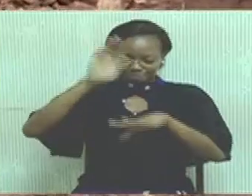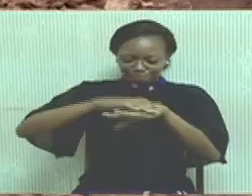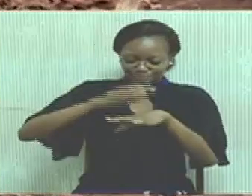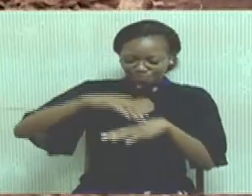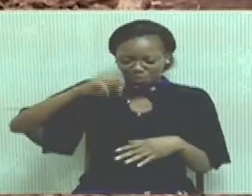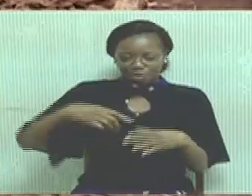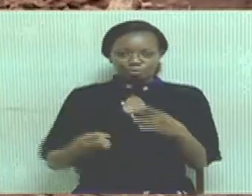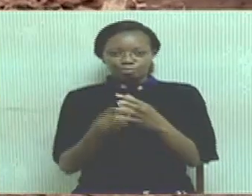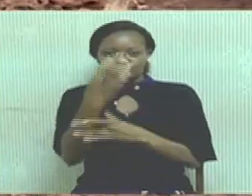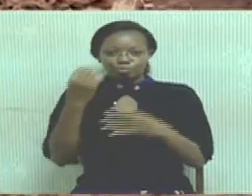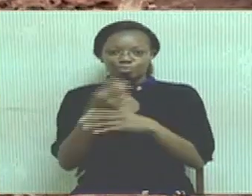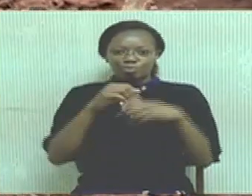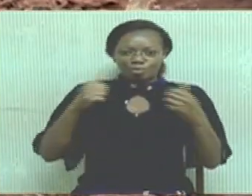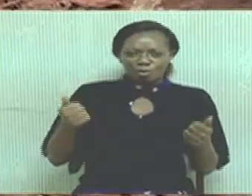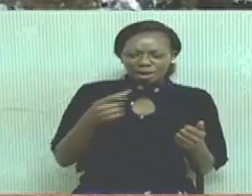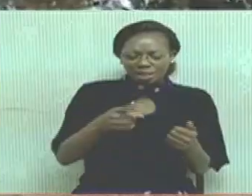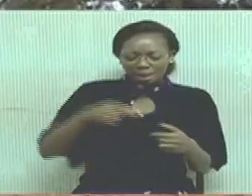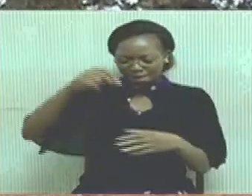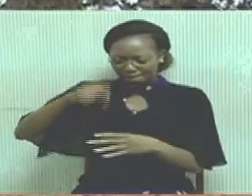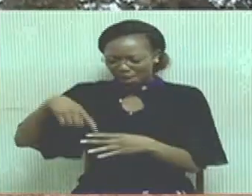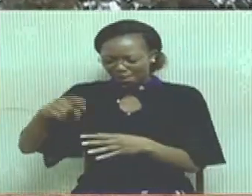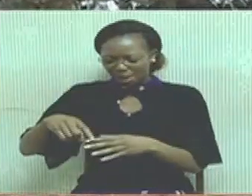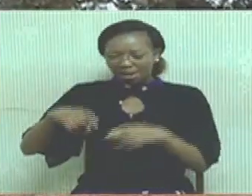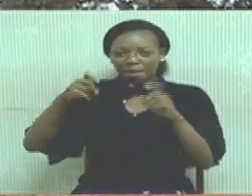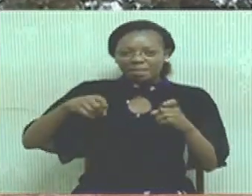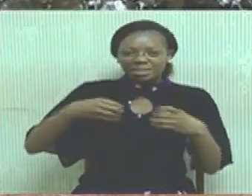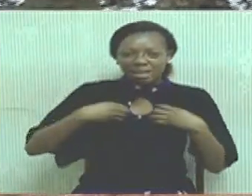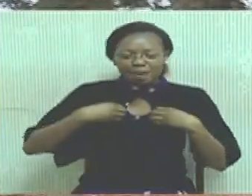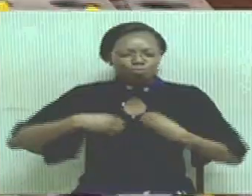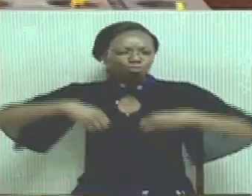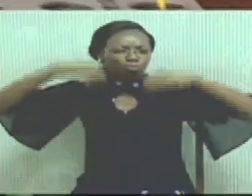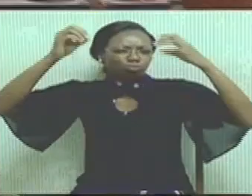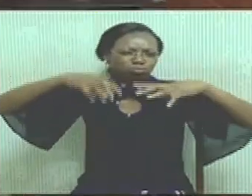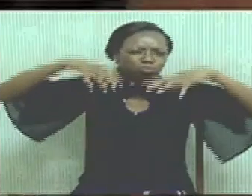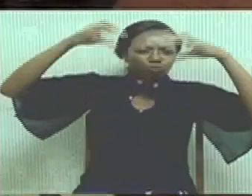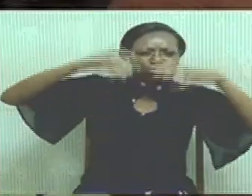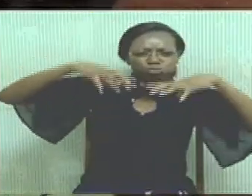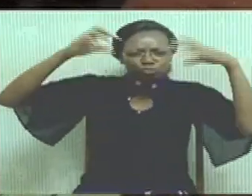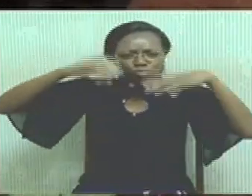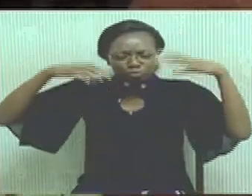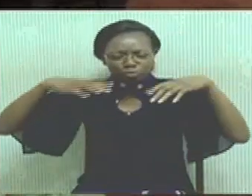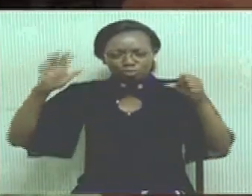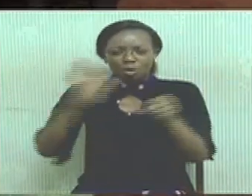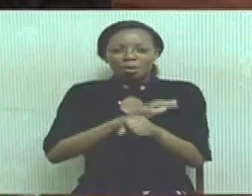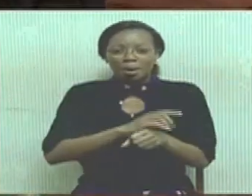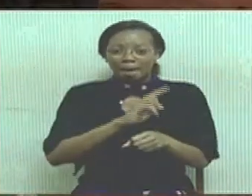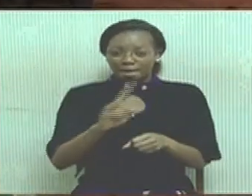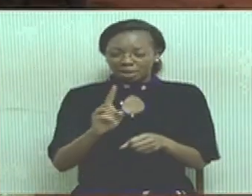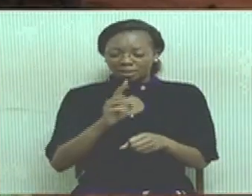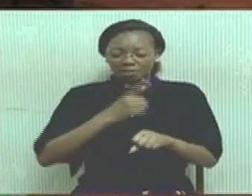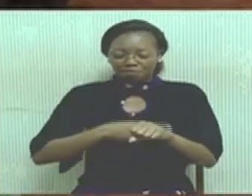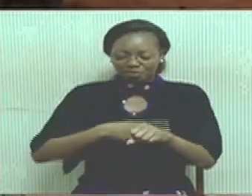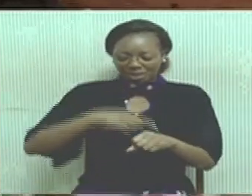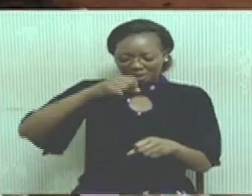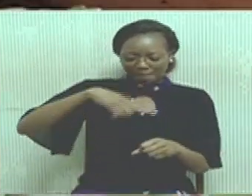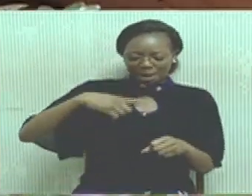wa strawberries huhitaji mvua ya kutosha karibu milimita 1200, lakini iwapo unakuza kwa greenhouse ama